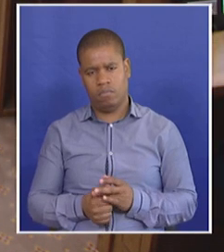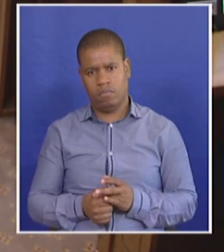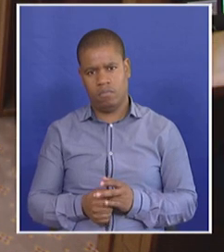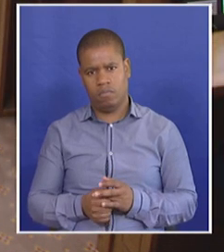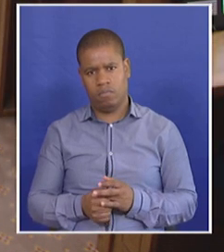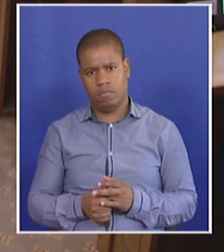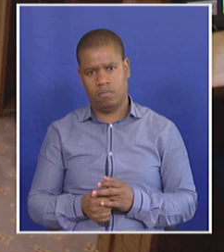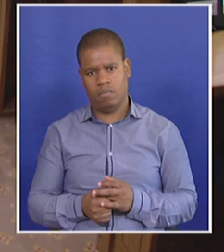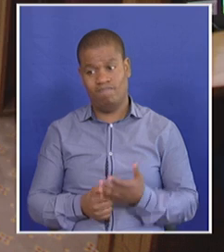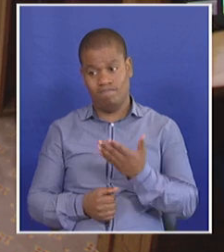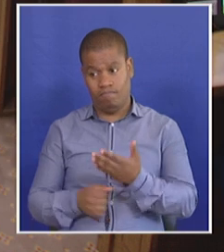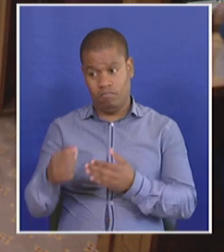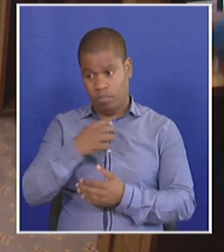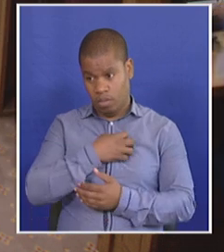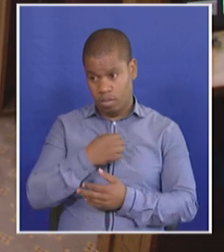Minister, did you get the question?